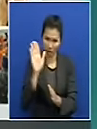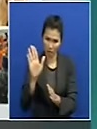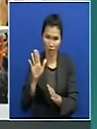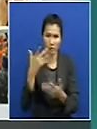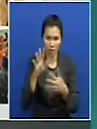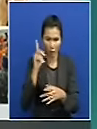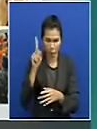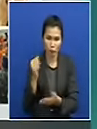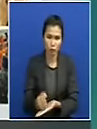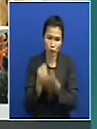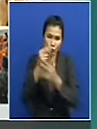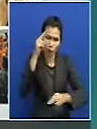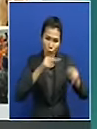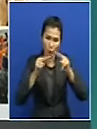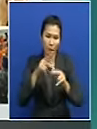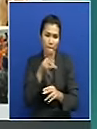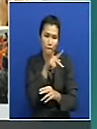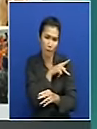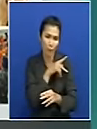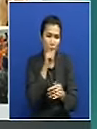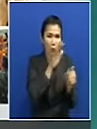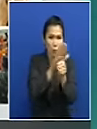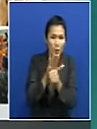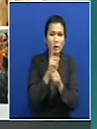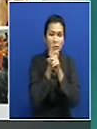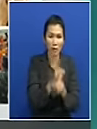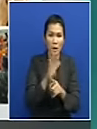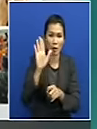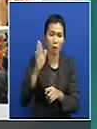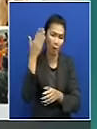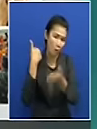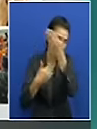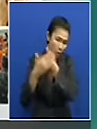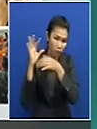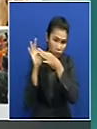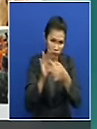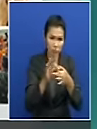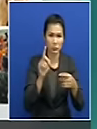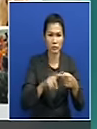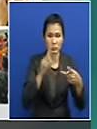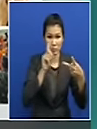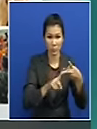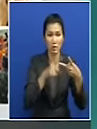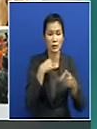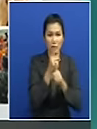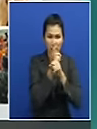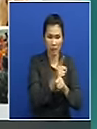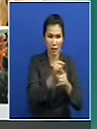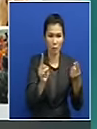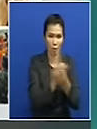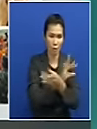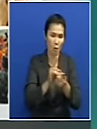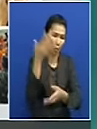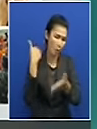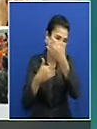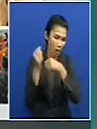ที่อุปถัมภ์บำรุงพระพุทธศาสนาตามแบบของบรรพบุรุษไทยข้อ2 คือให้ยึดตามธรรมเนียมปฏิบัติ